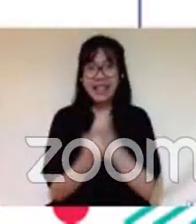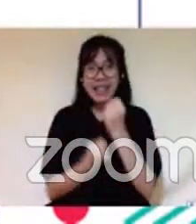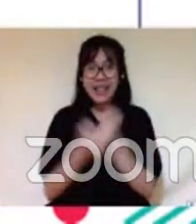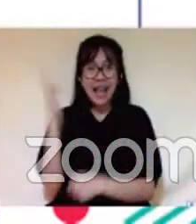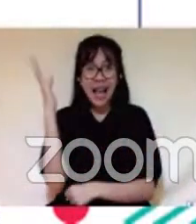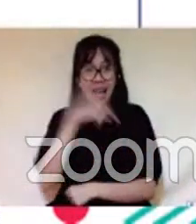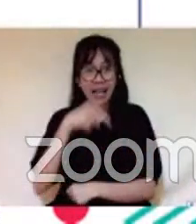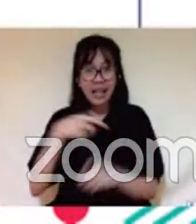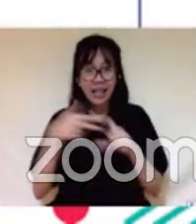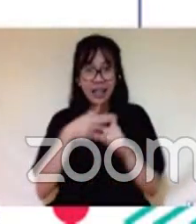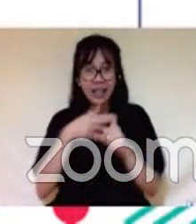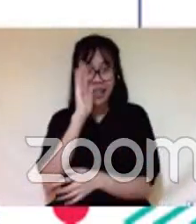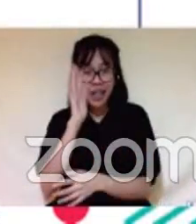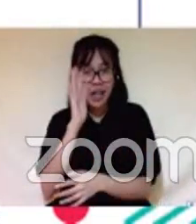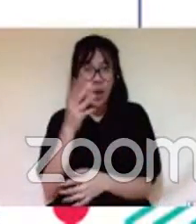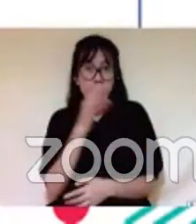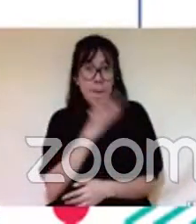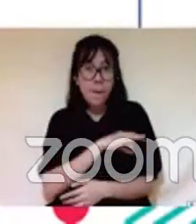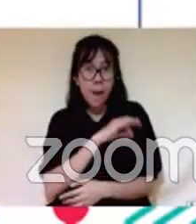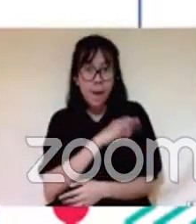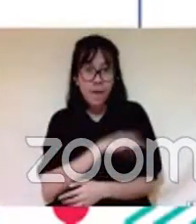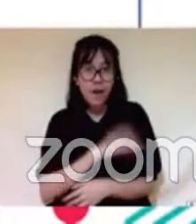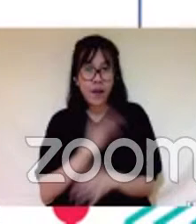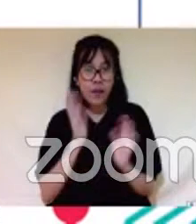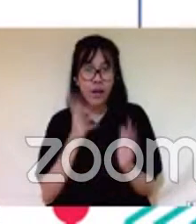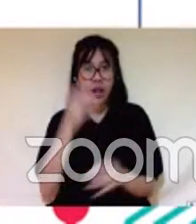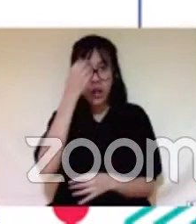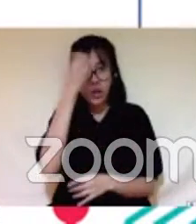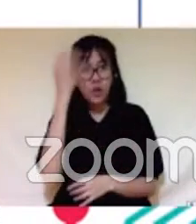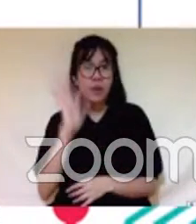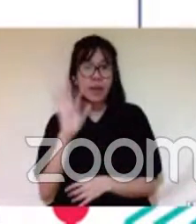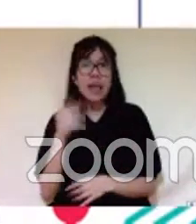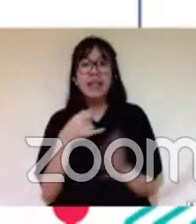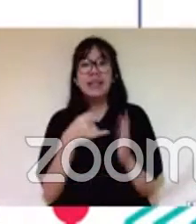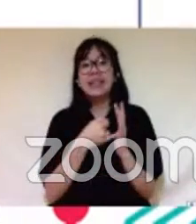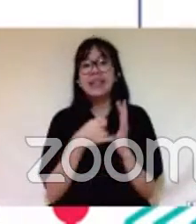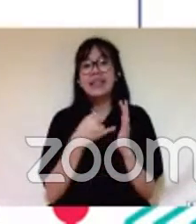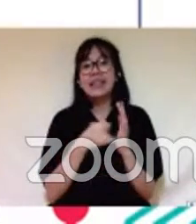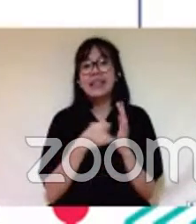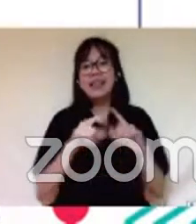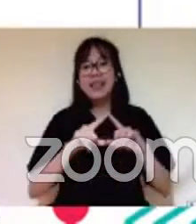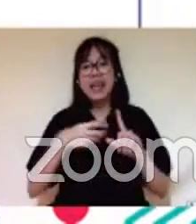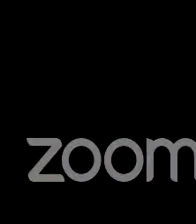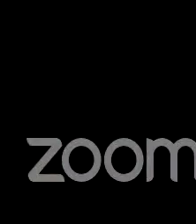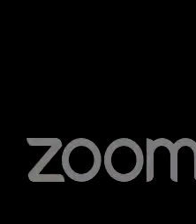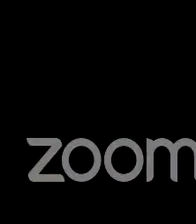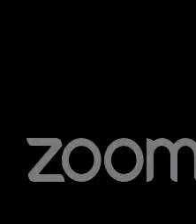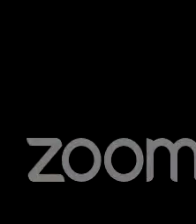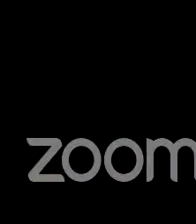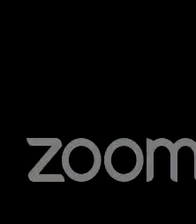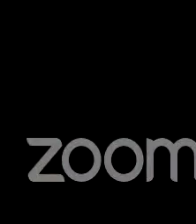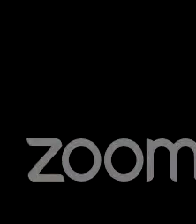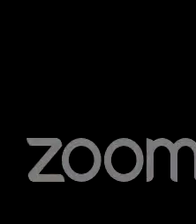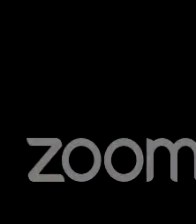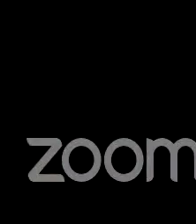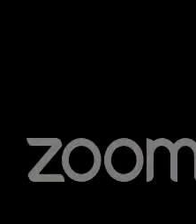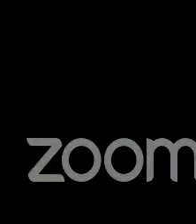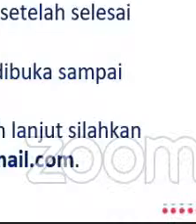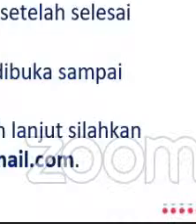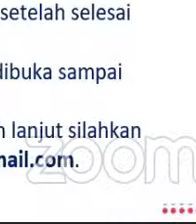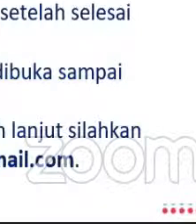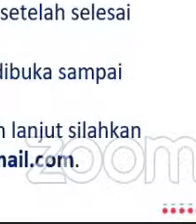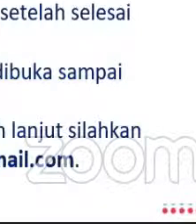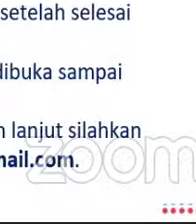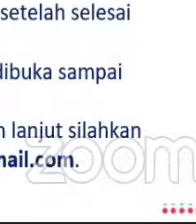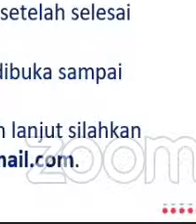besar. Jangan lupa di daftar hadir dengan nama yang tepat ya, jangan nama palsu, kalau memang mengharapkan untuk